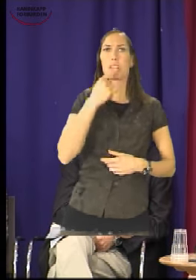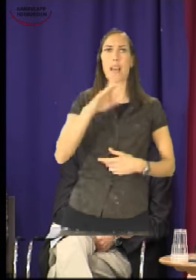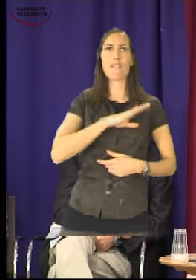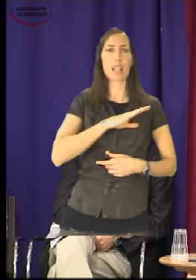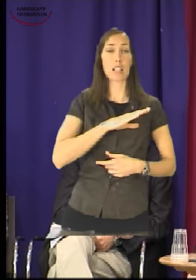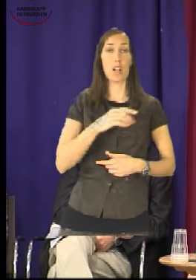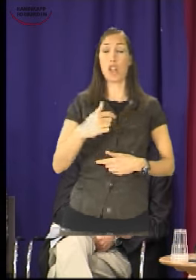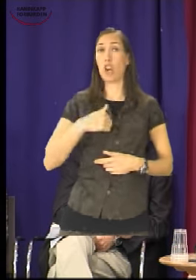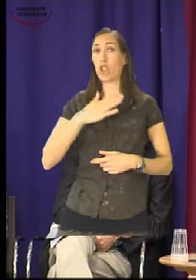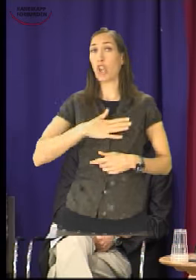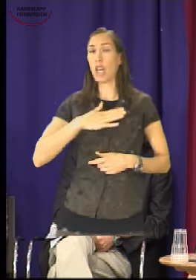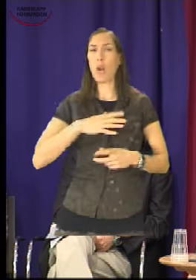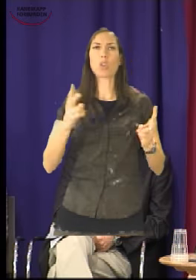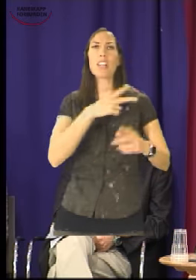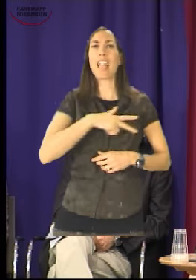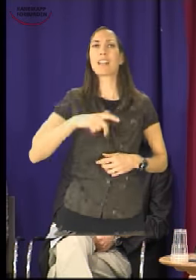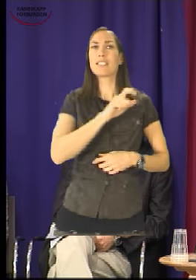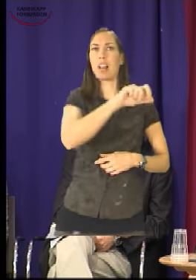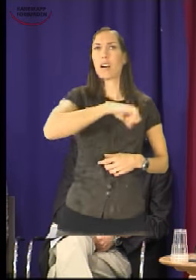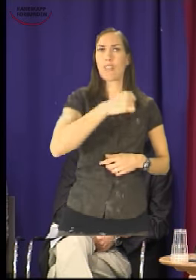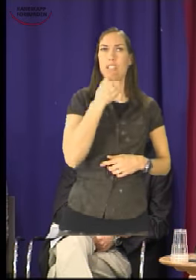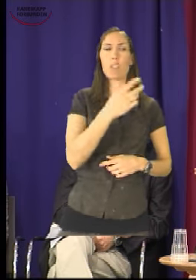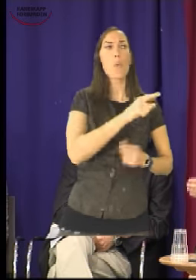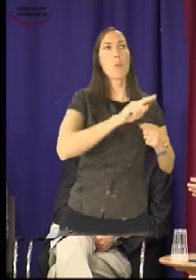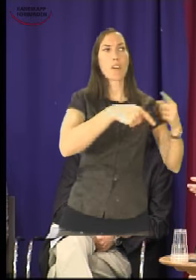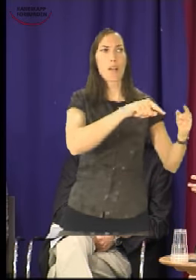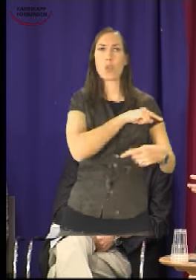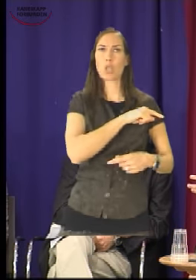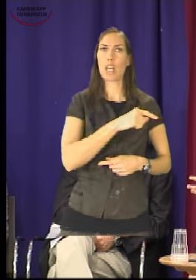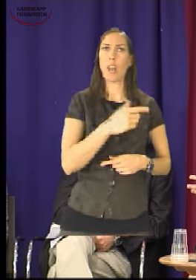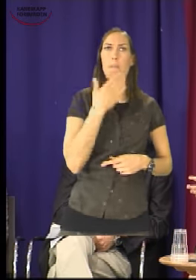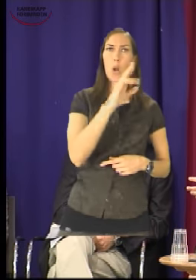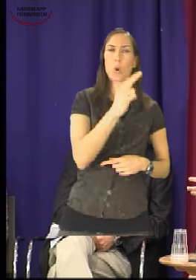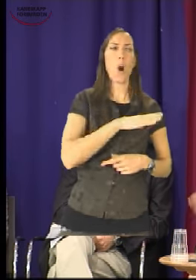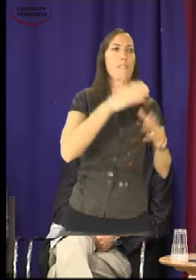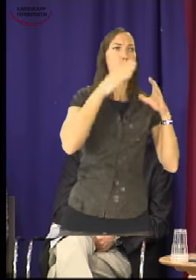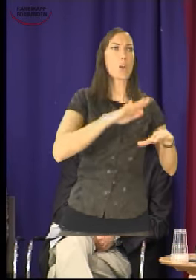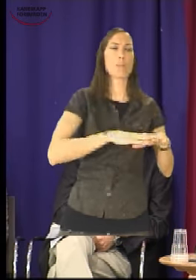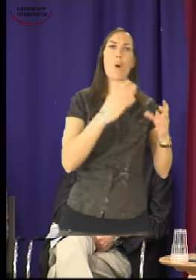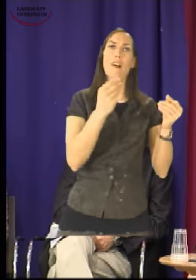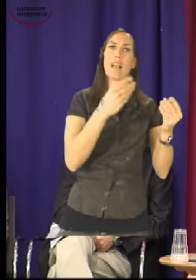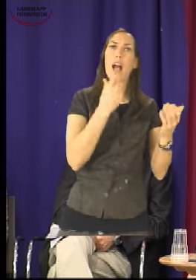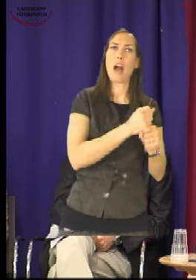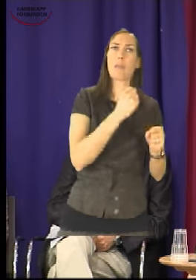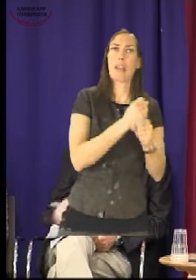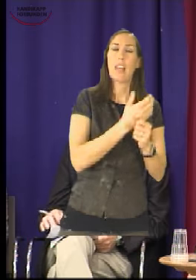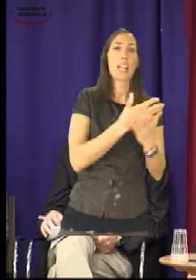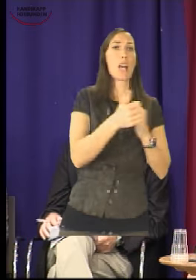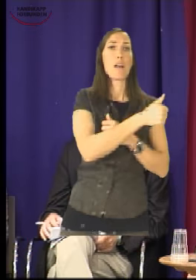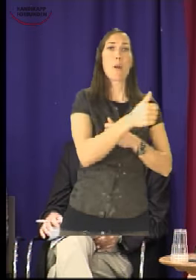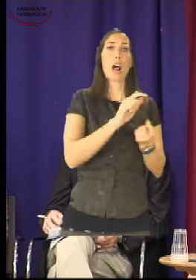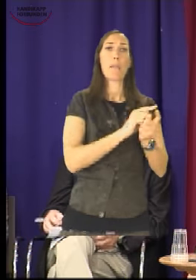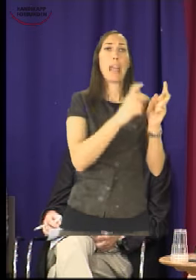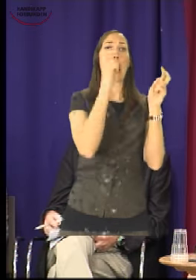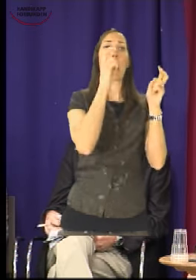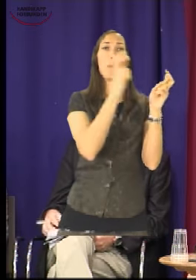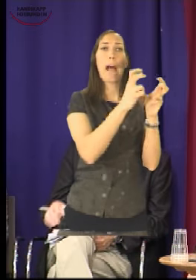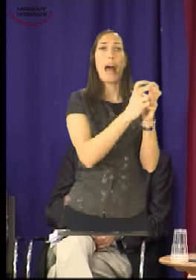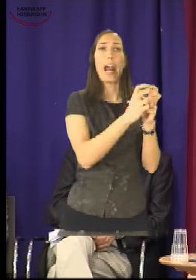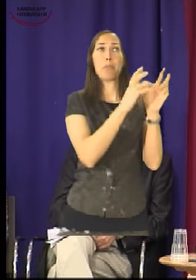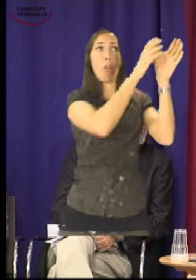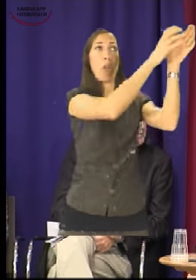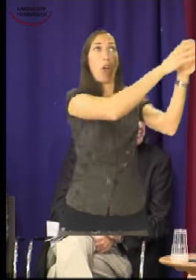jag, och det säger danskarna själva, de har kommit väldigt långt i att få ett fokus på kvalitetsarbete som inte bara stannar inom perm någonstans där man har sagt så här